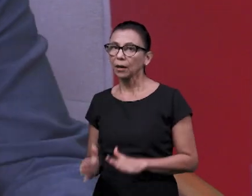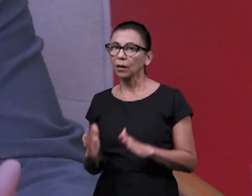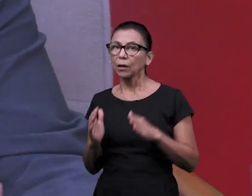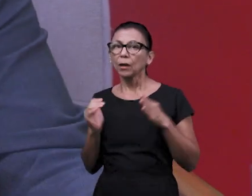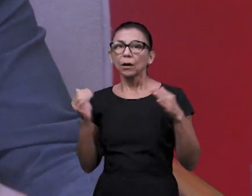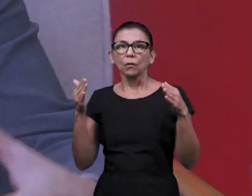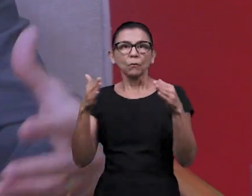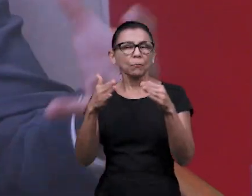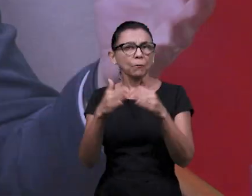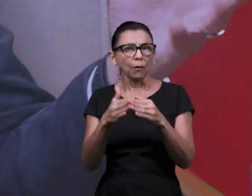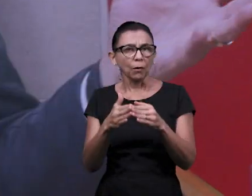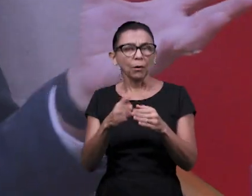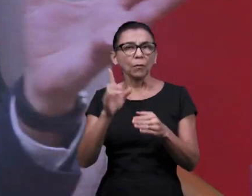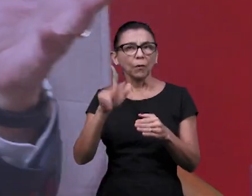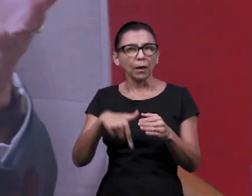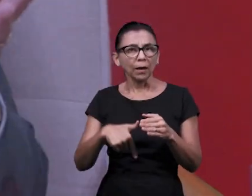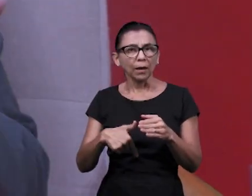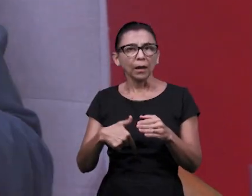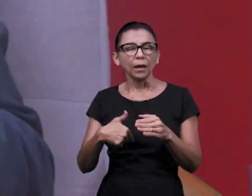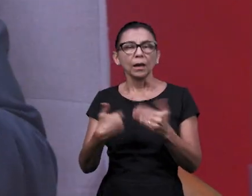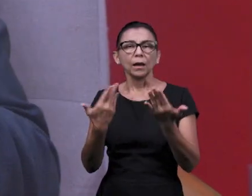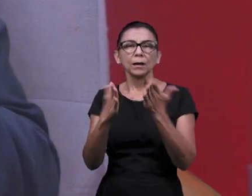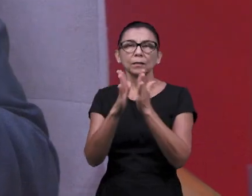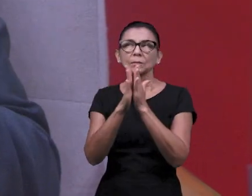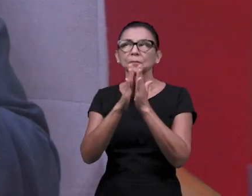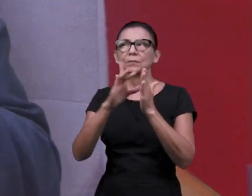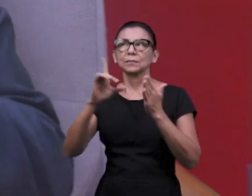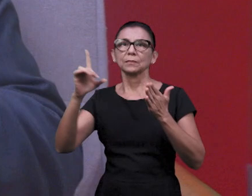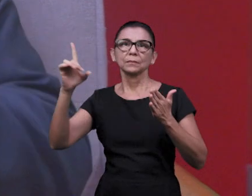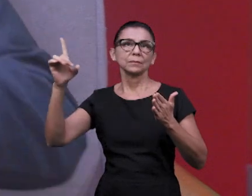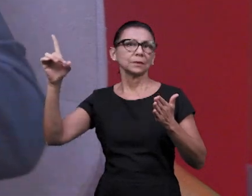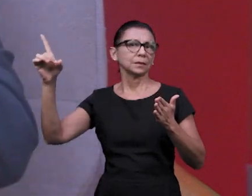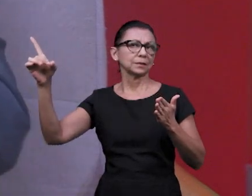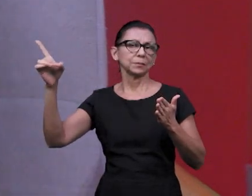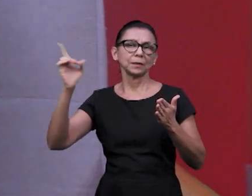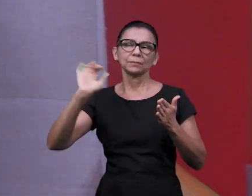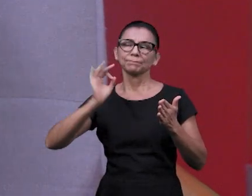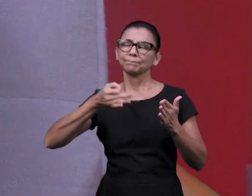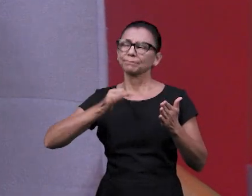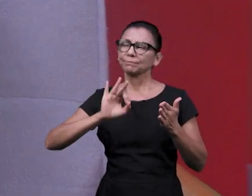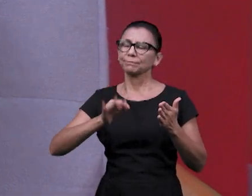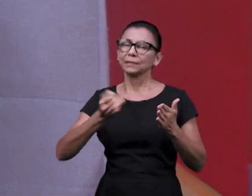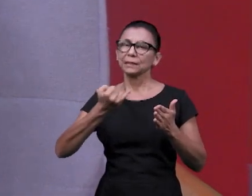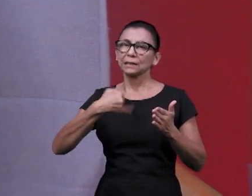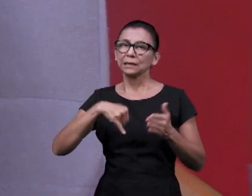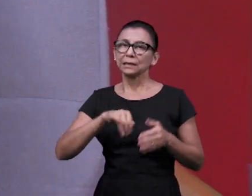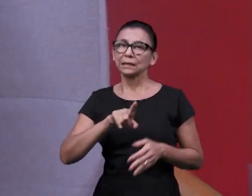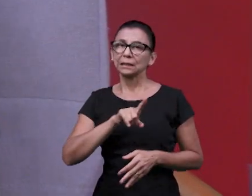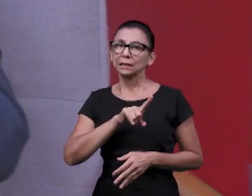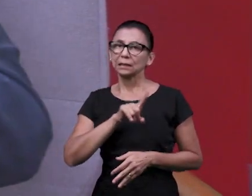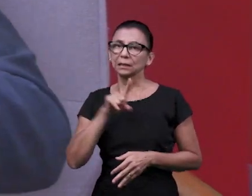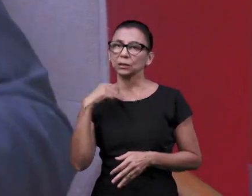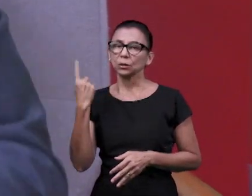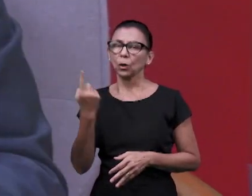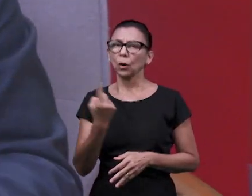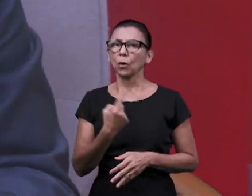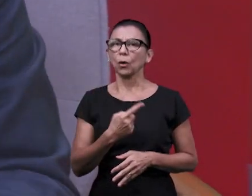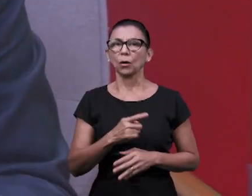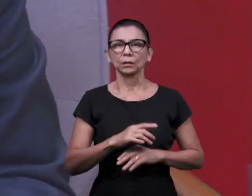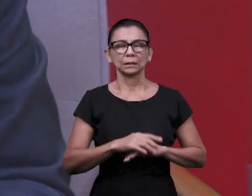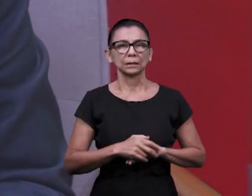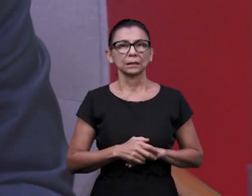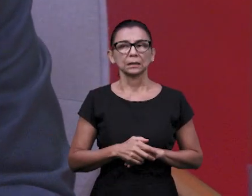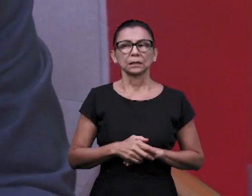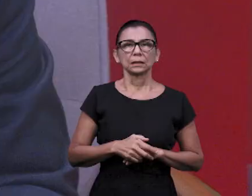doctrine, elle nous apporte la connaissance de la parole. Et si nous ne sommes pas affermis dans la